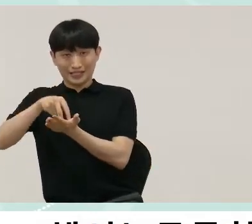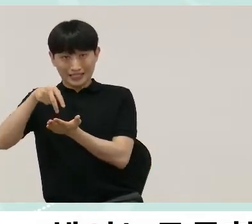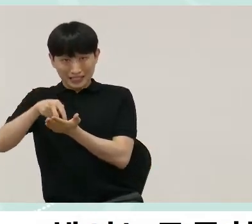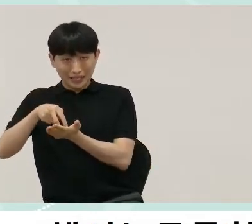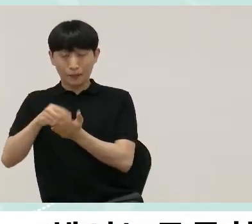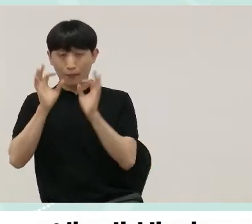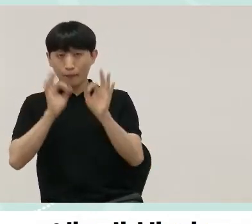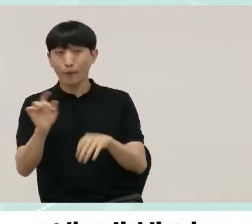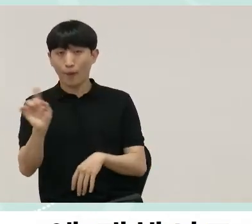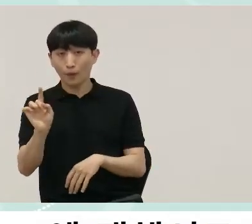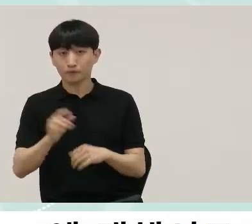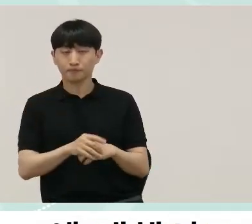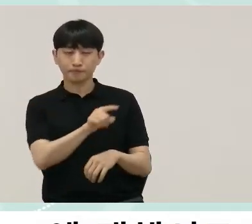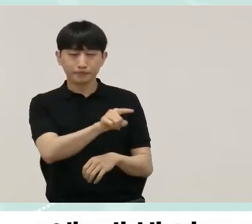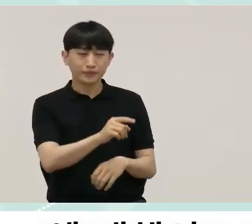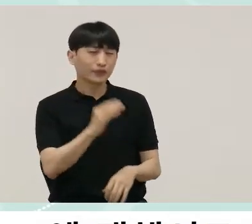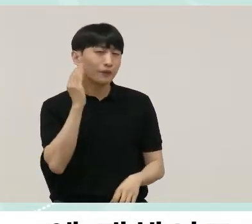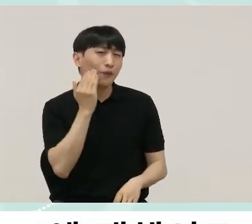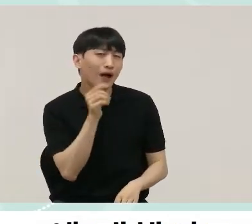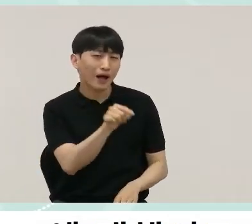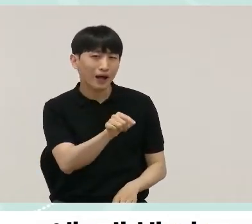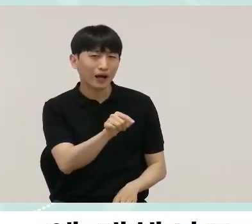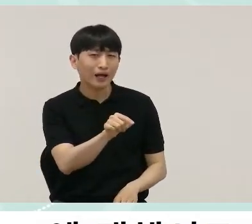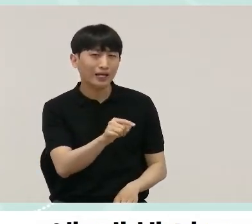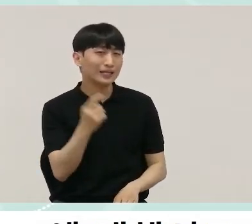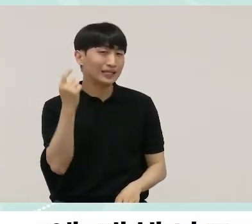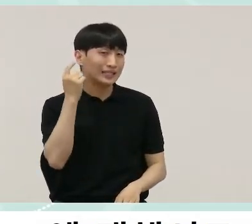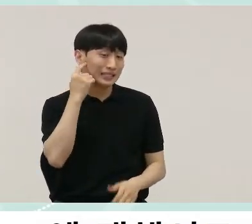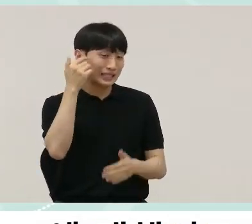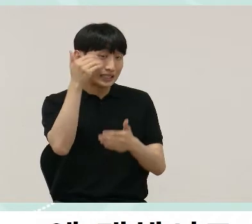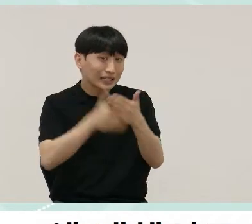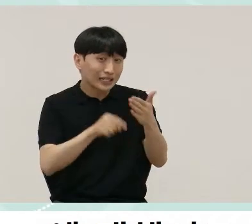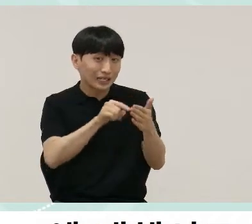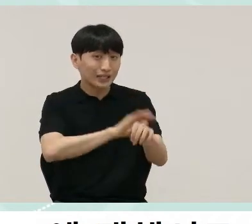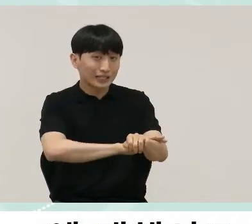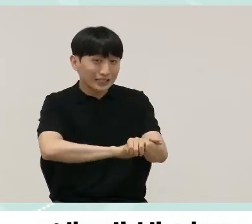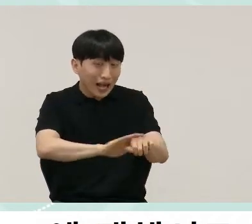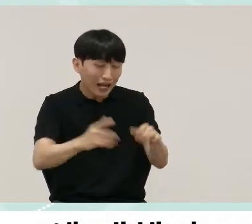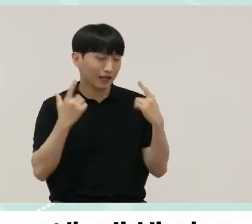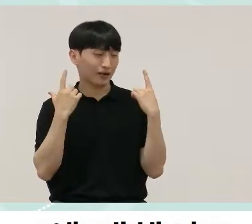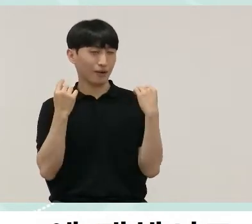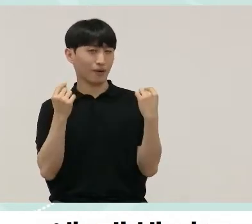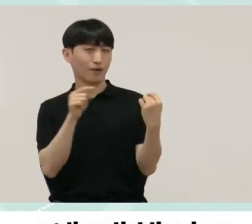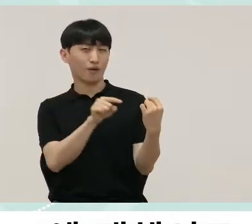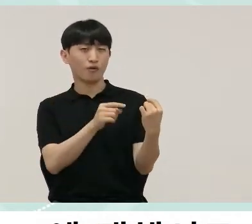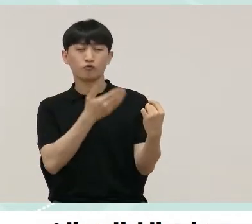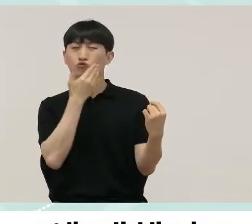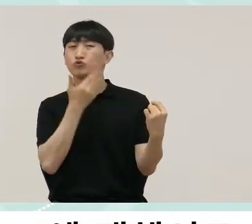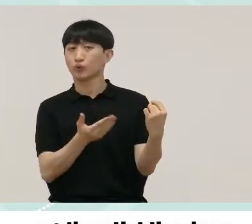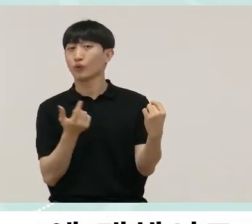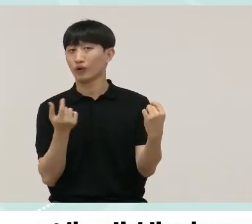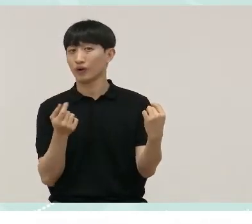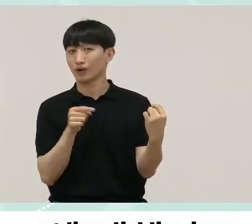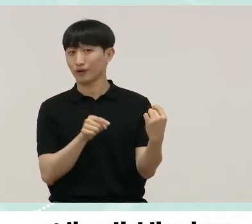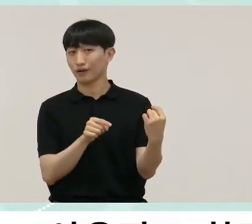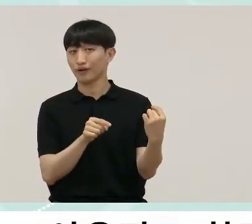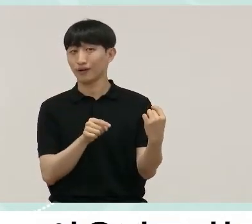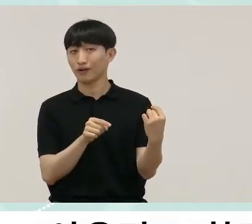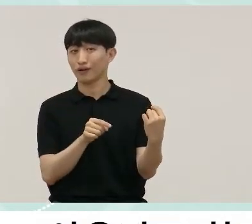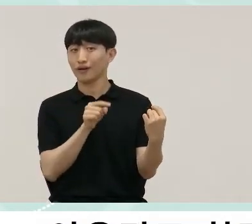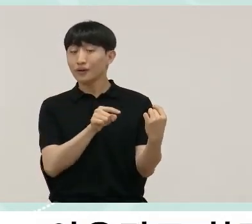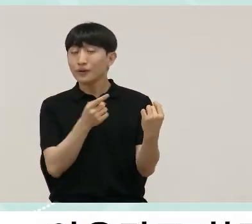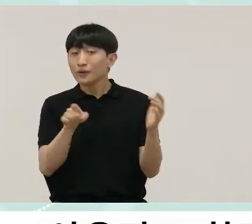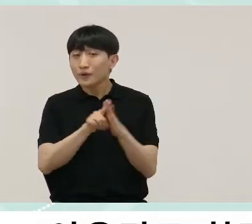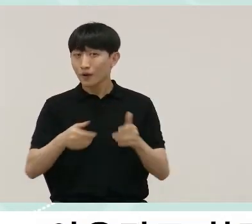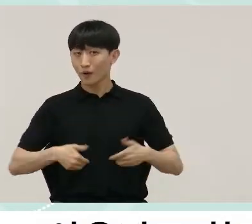하면 환자가 가지고 있는 잔존 청력을 잘 보존하는 것이라고 할 수 있는데 그것을 위해서는